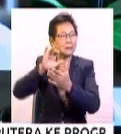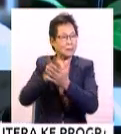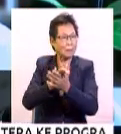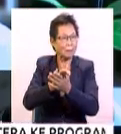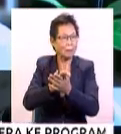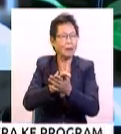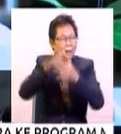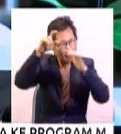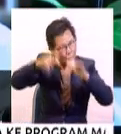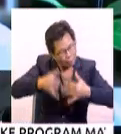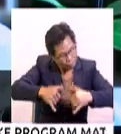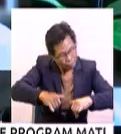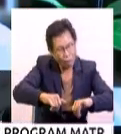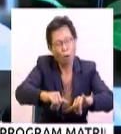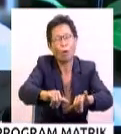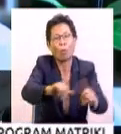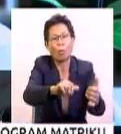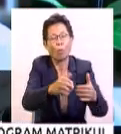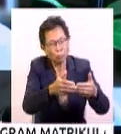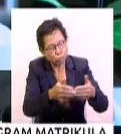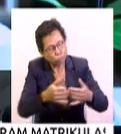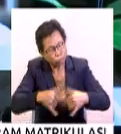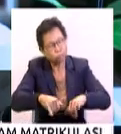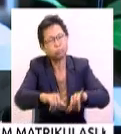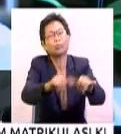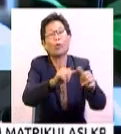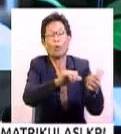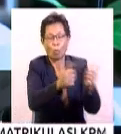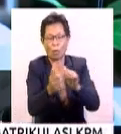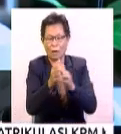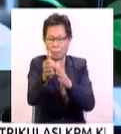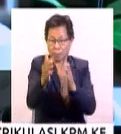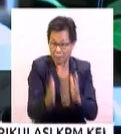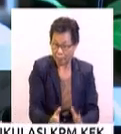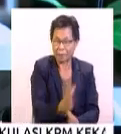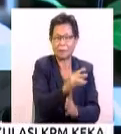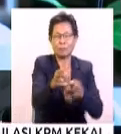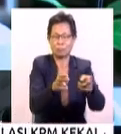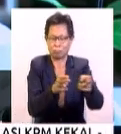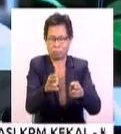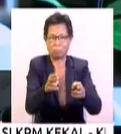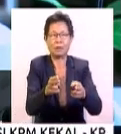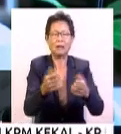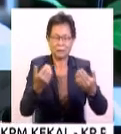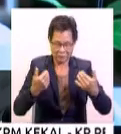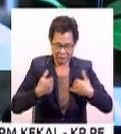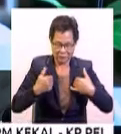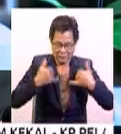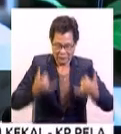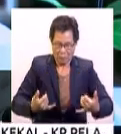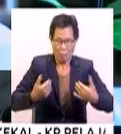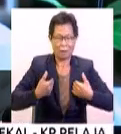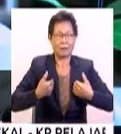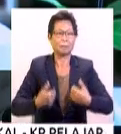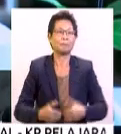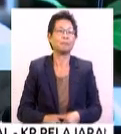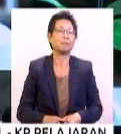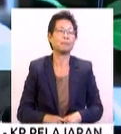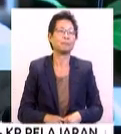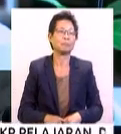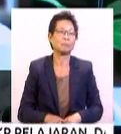masih diteruskan oleh kepimpinan dan pengurusan yang sedia ada.